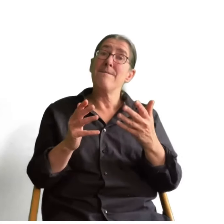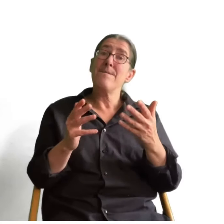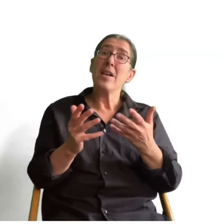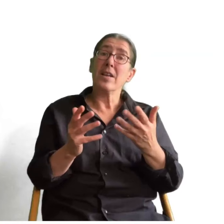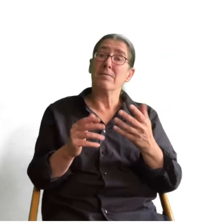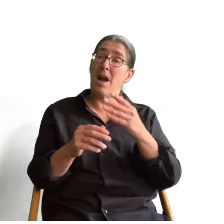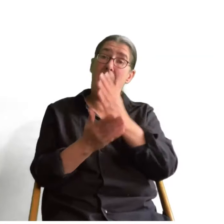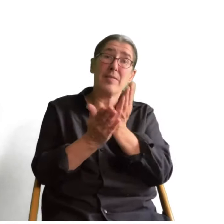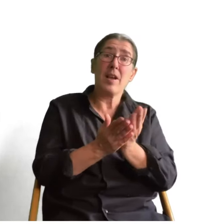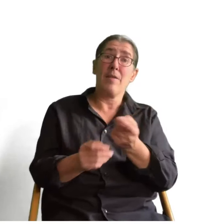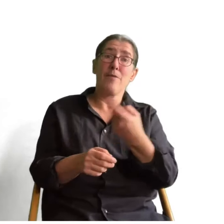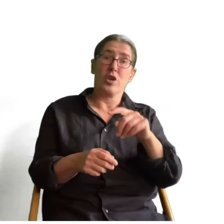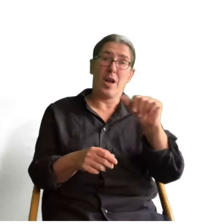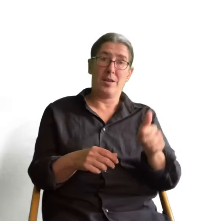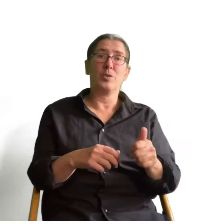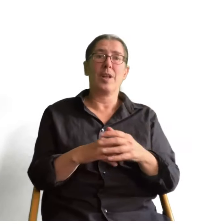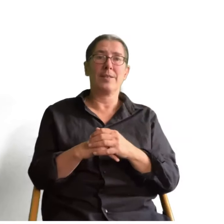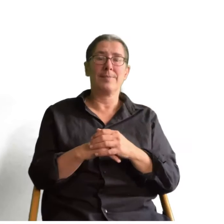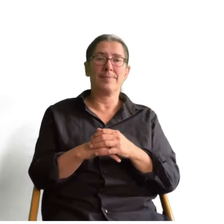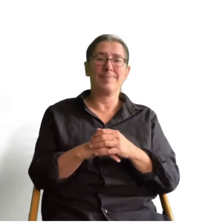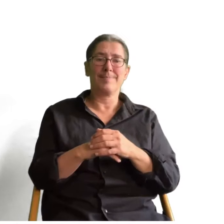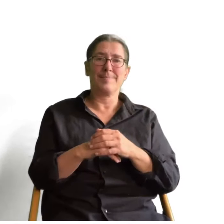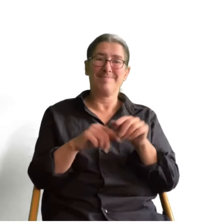Anteil von 100?